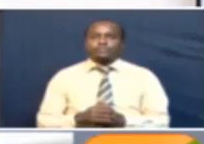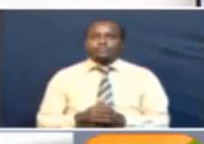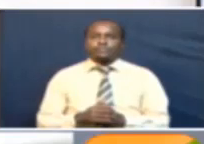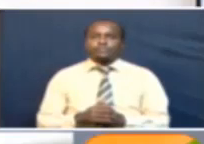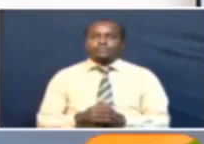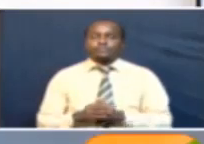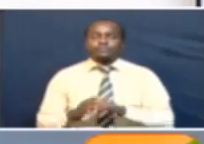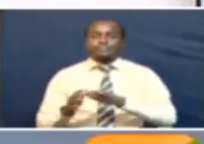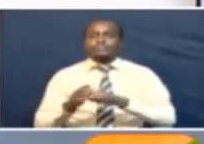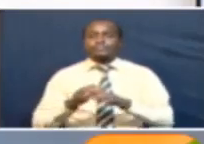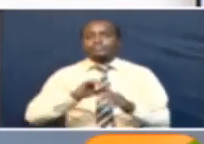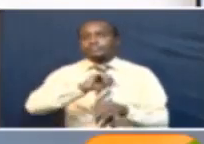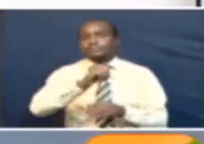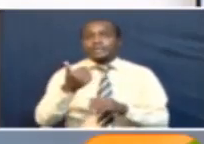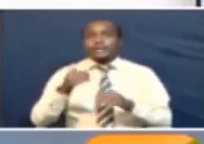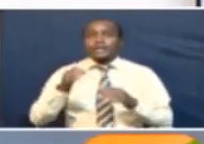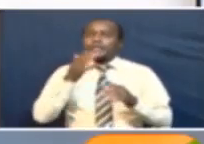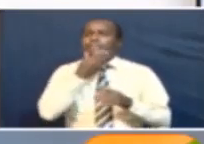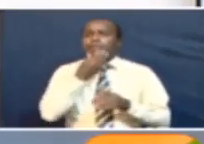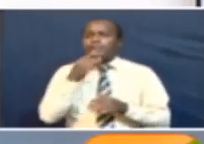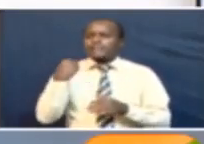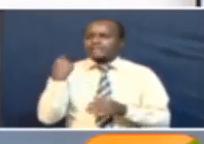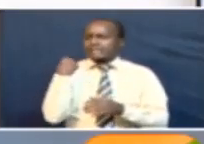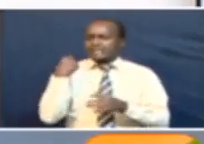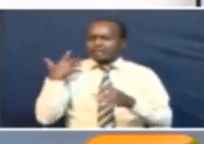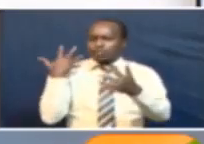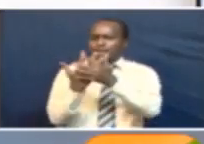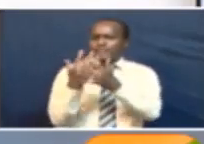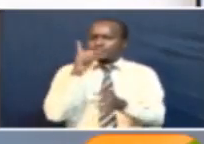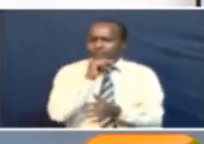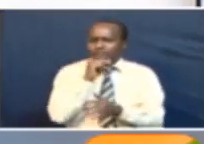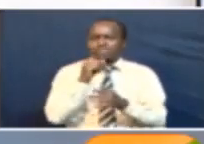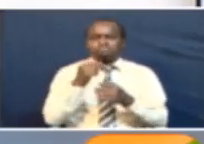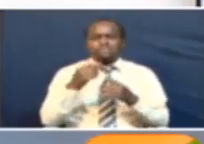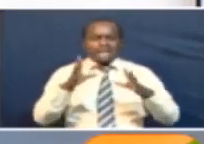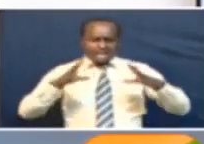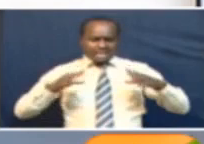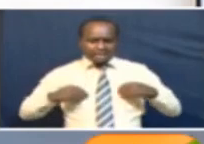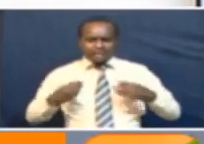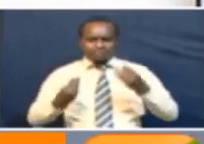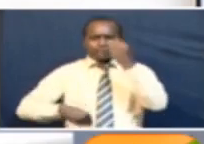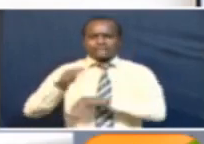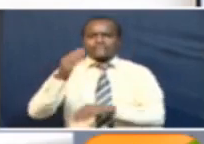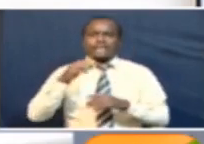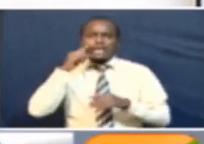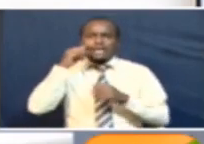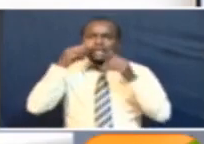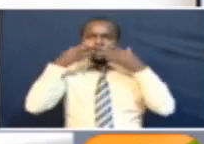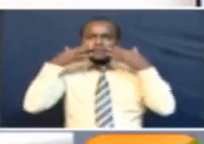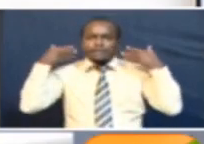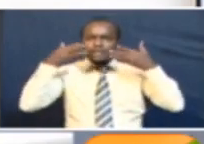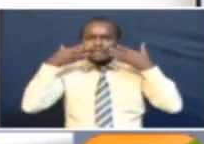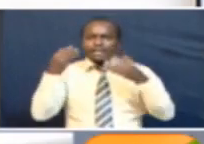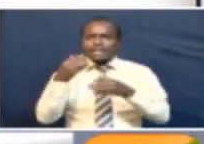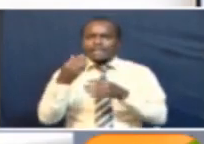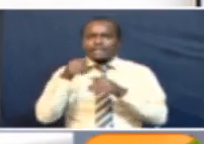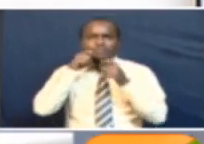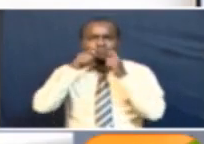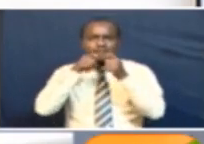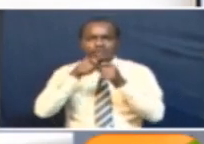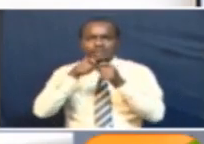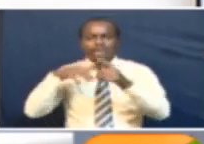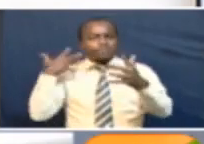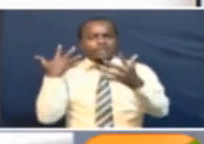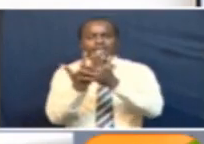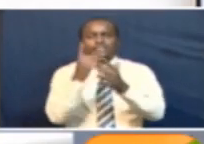Na kwingineko ni kwamba mwanamume aliyekamatwa mjini Nakuru hapo jana na kukiri kuuza nyama ya paka amefungwa miaka mitatu gerezani na mahakama